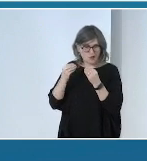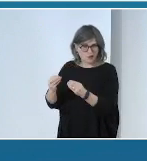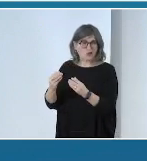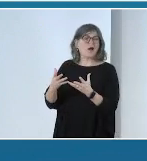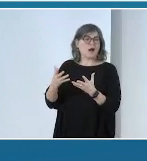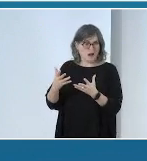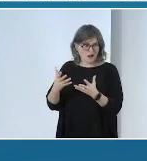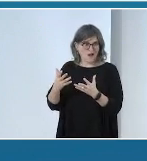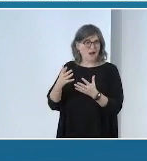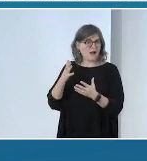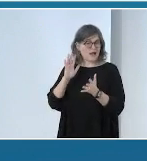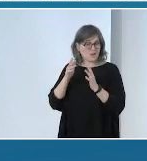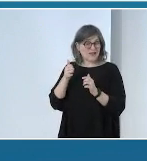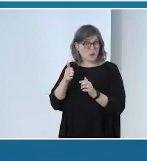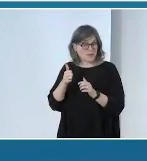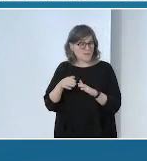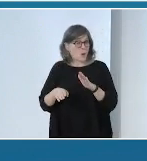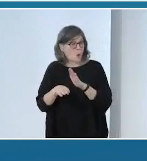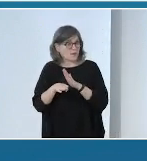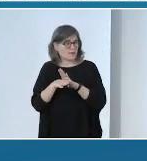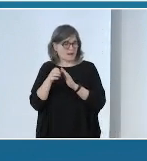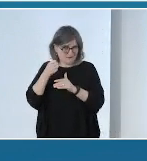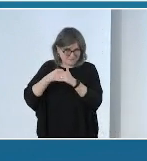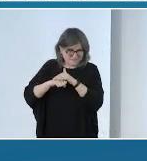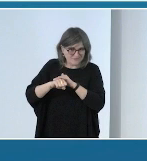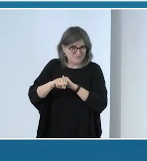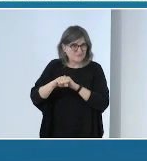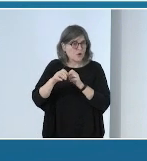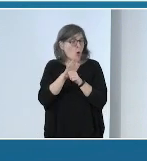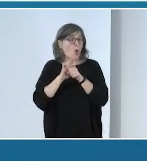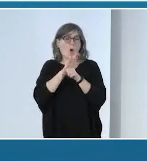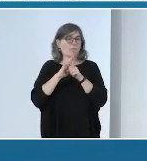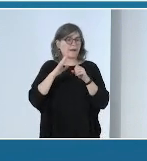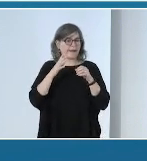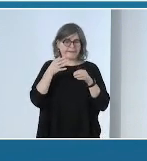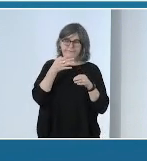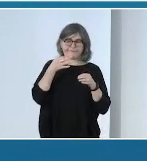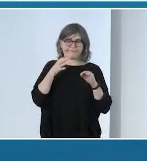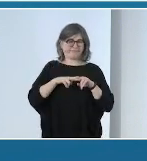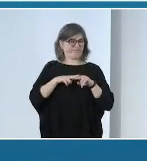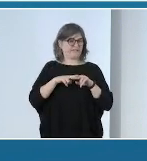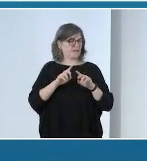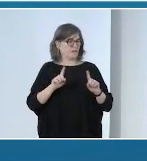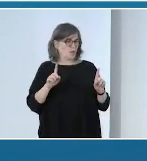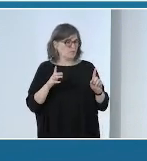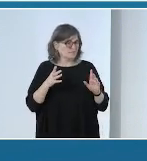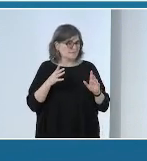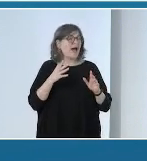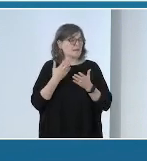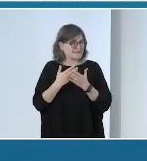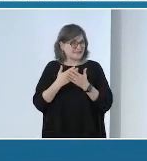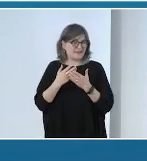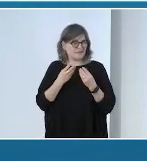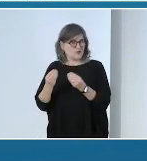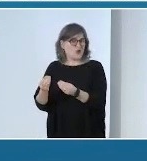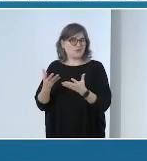départ, elle n'avait peut-être pas une atteinte vestibulaire complète. Ça a joué, la combinaison des deux a